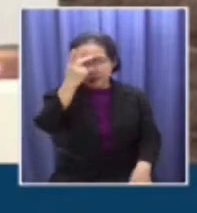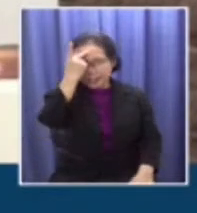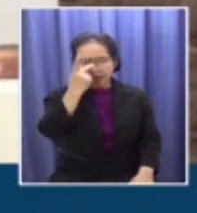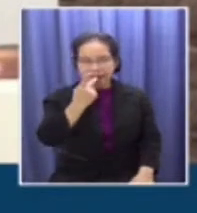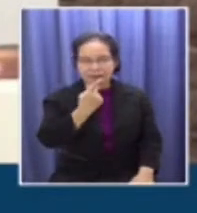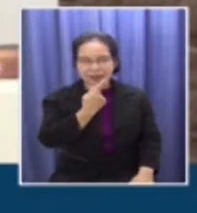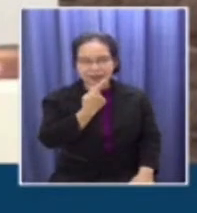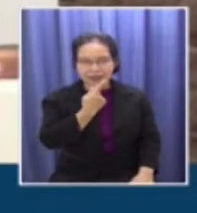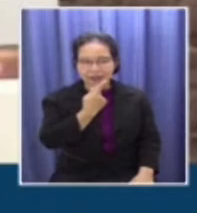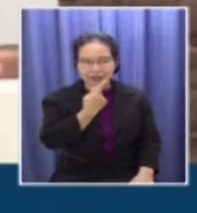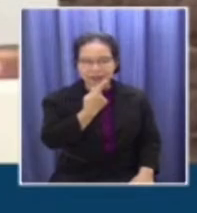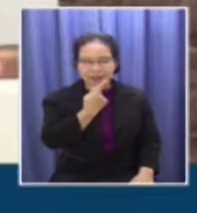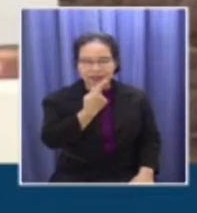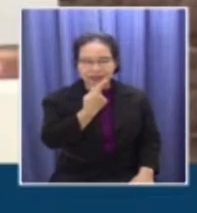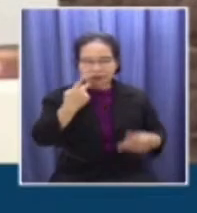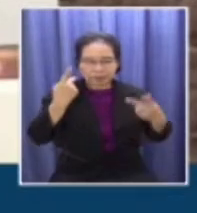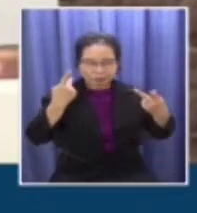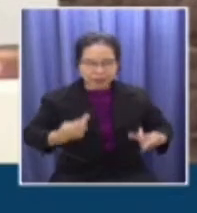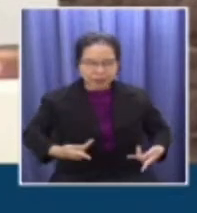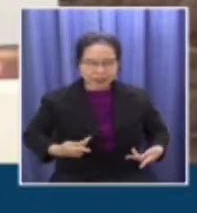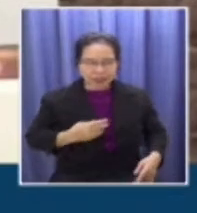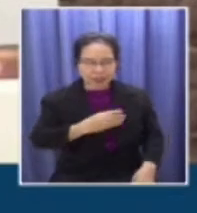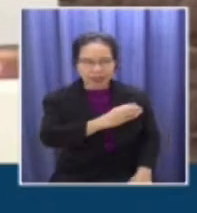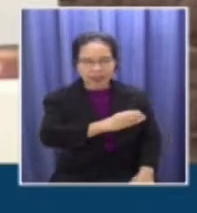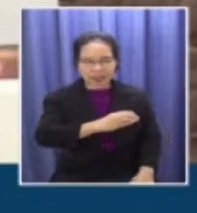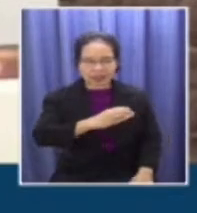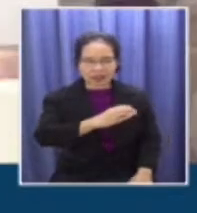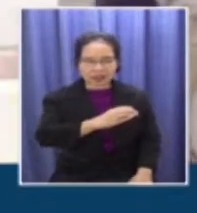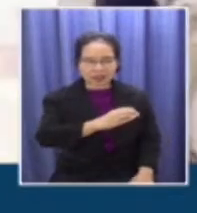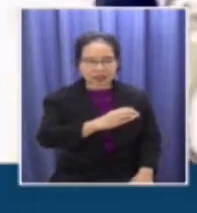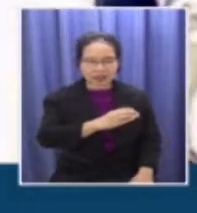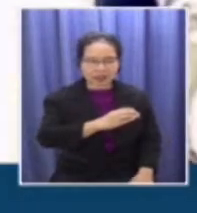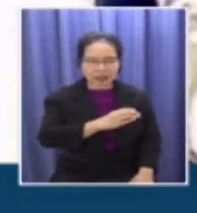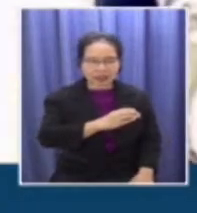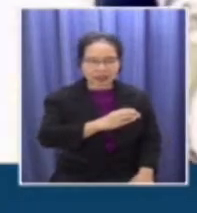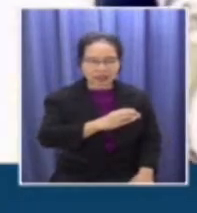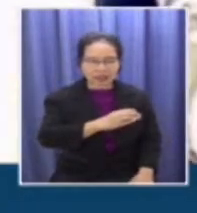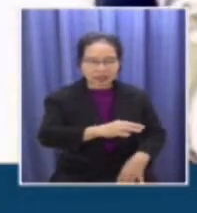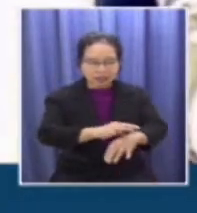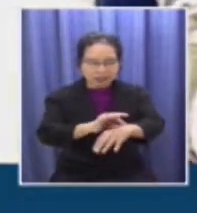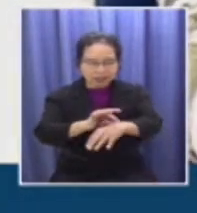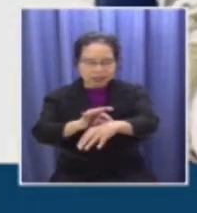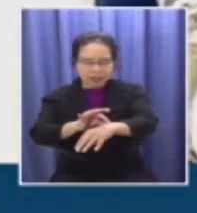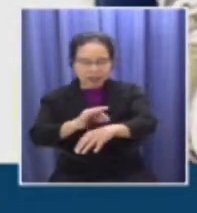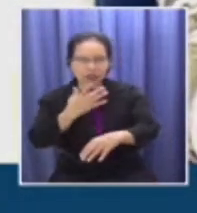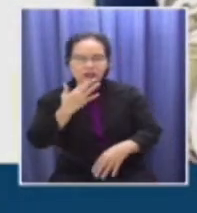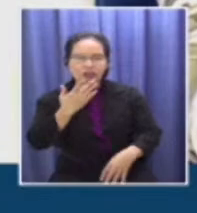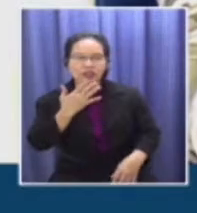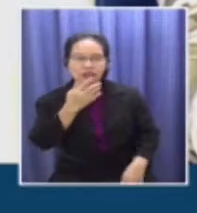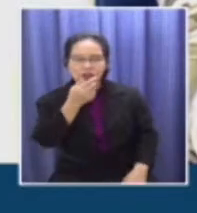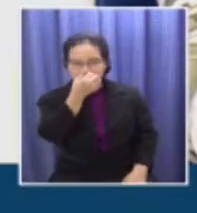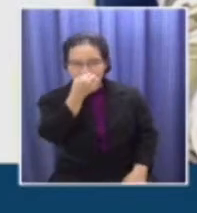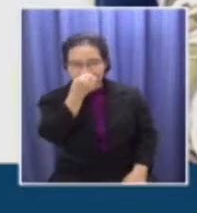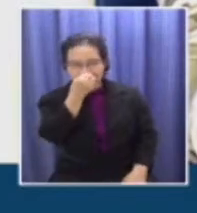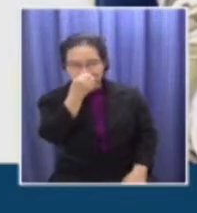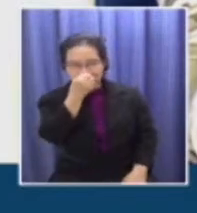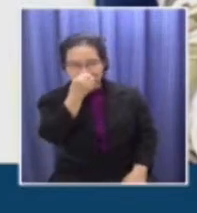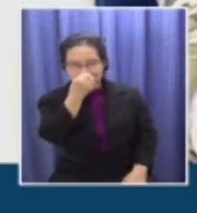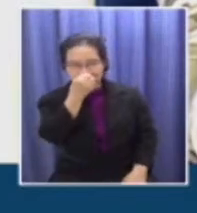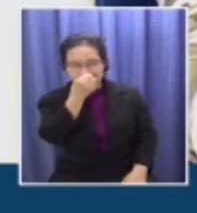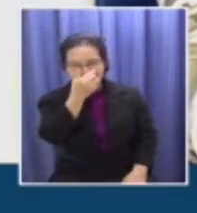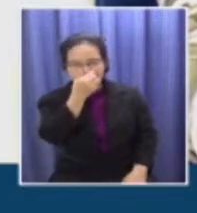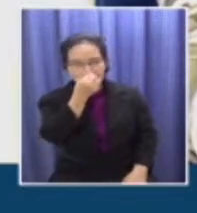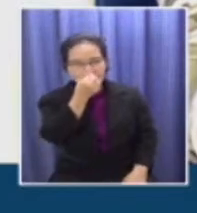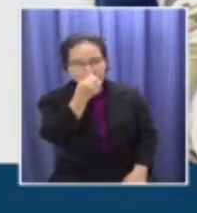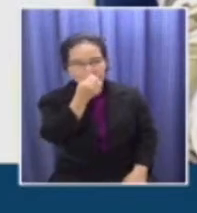empo dam nipa animu ya biye ne nipa animu edin sen no betumi mpo de eja ya ma betumi hunu no wo ya